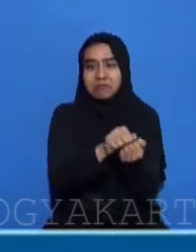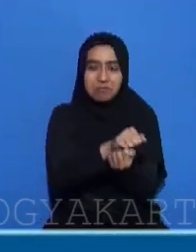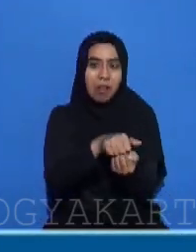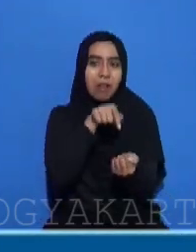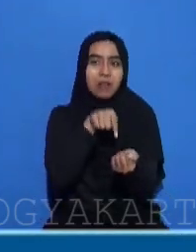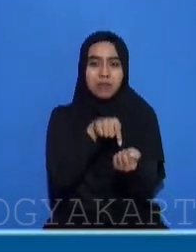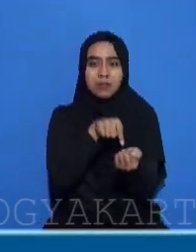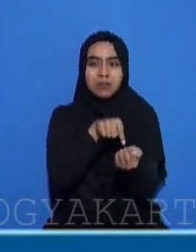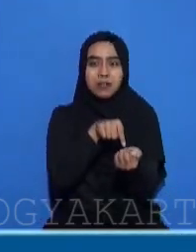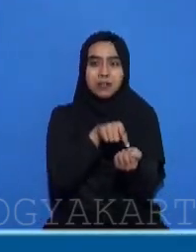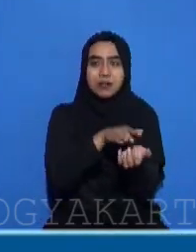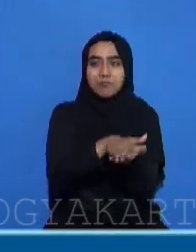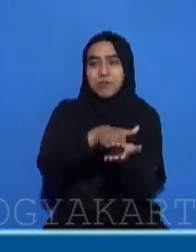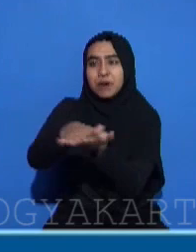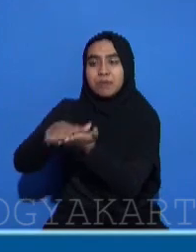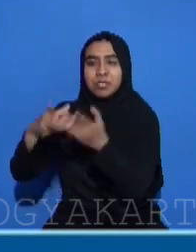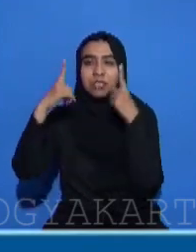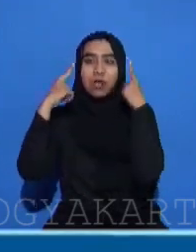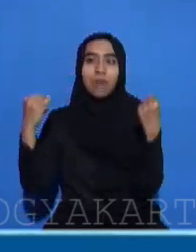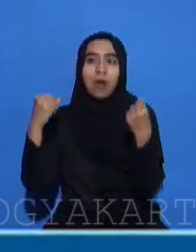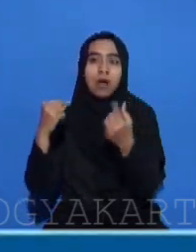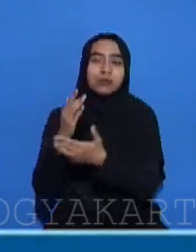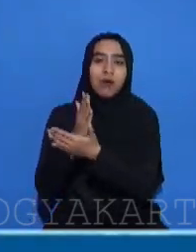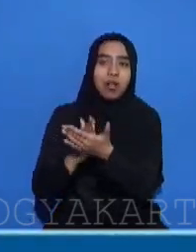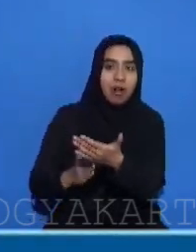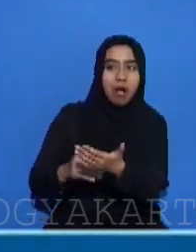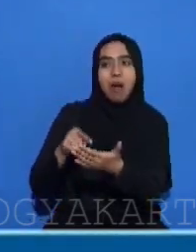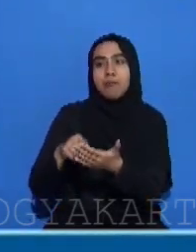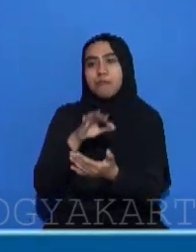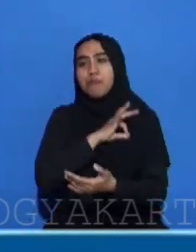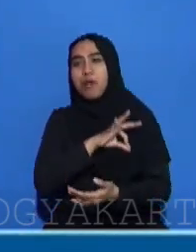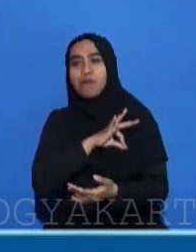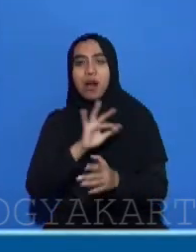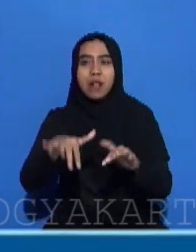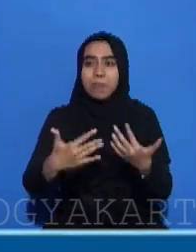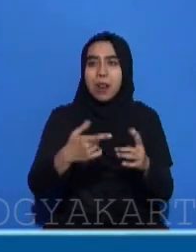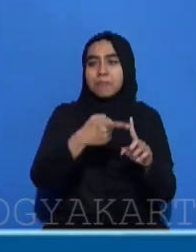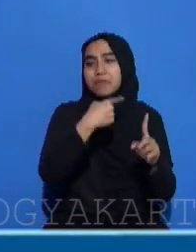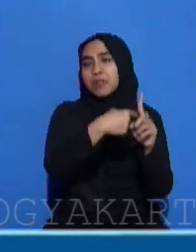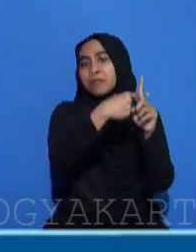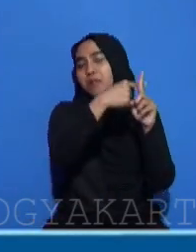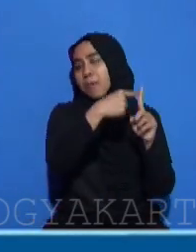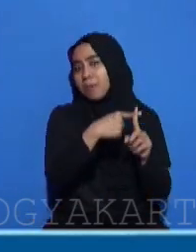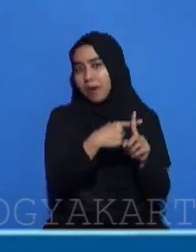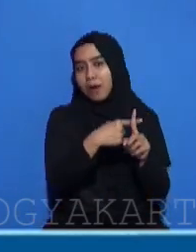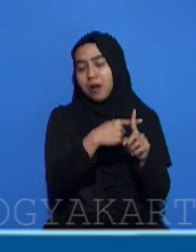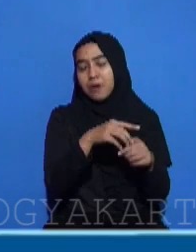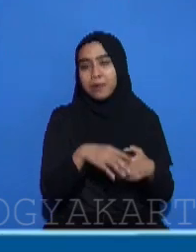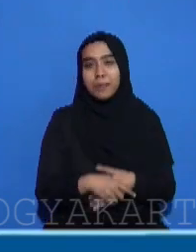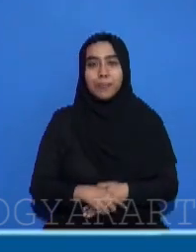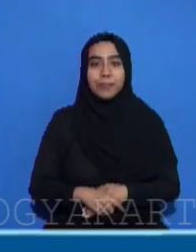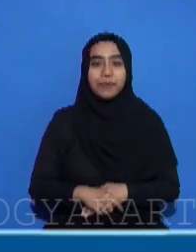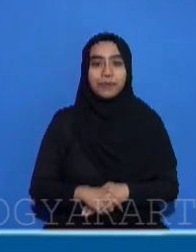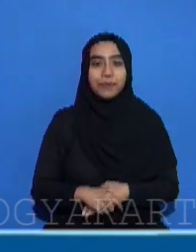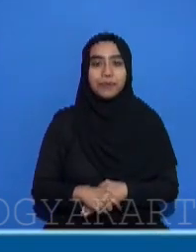sampun tumugi laladan Jawa Tengah. Kaluwihan ngginakaken pakan menika kanyata mboten nuwuhaken gondo ing pucalanipun. Lan